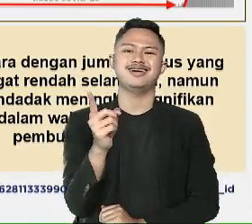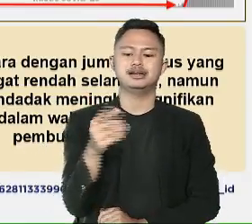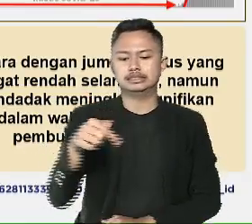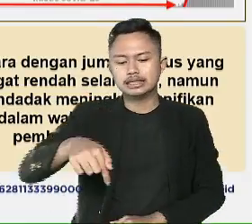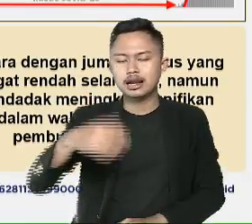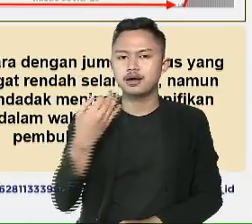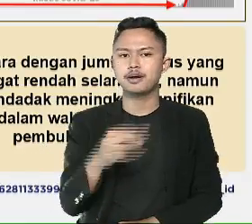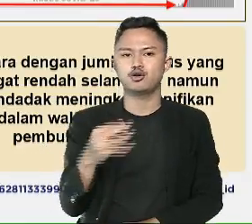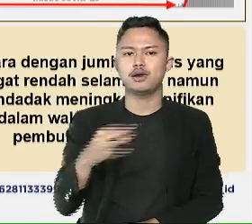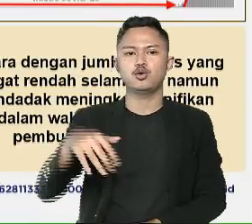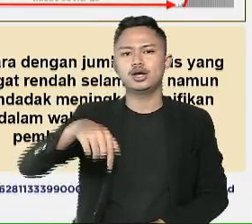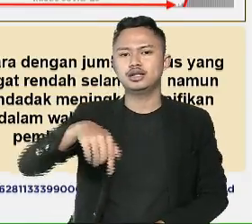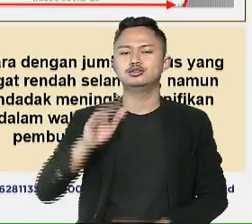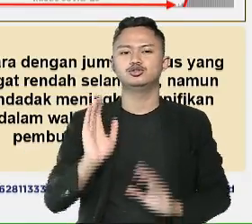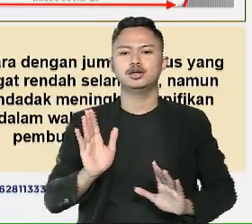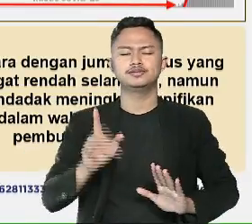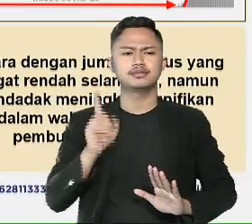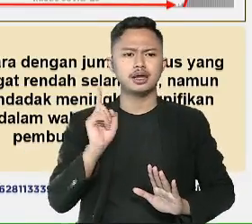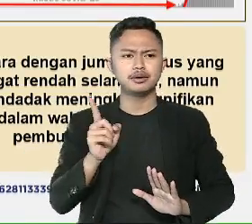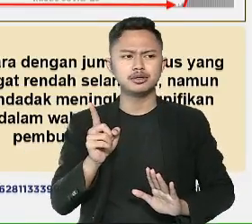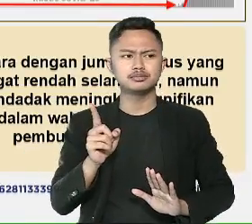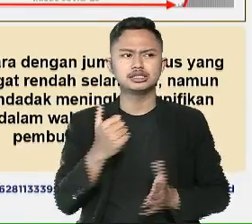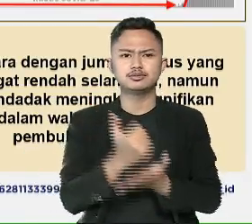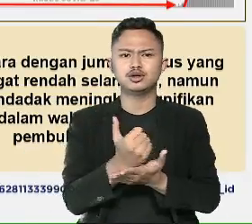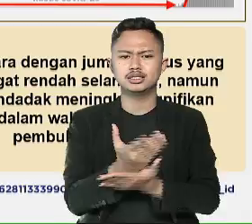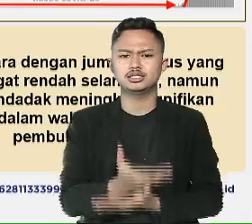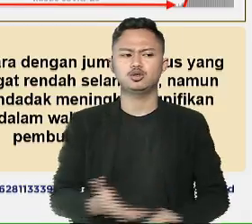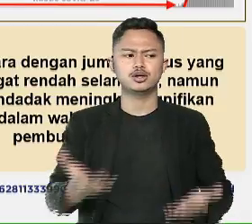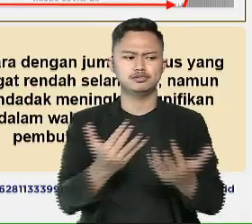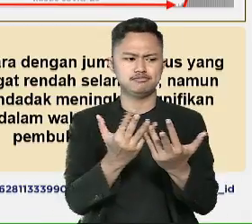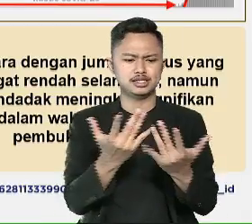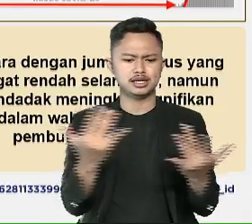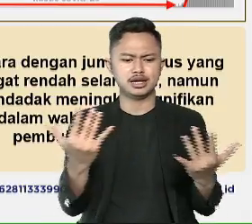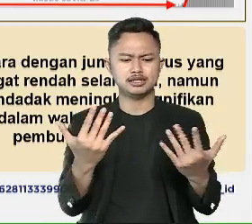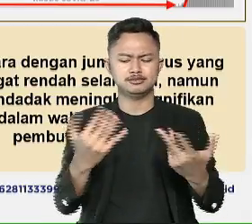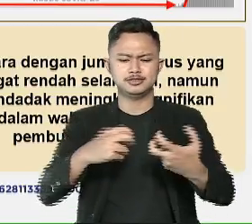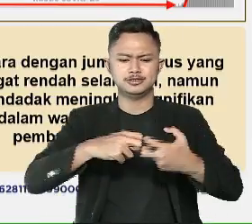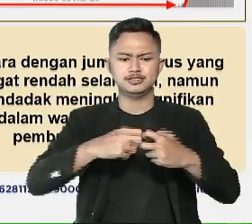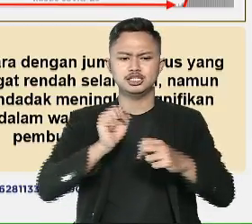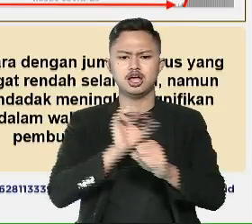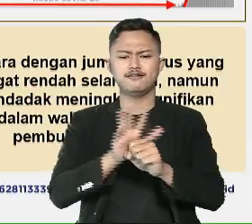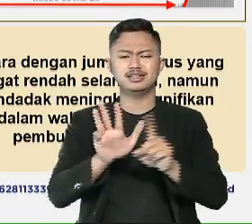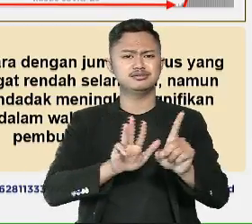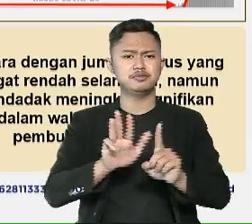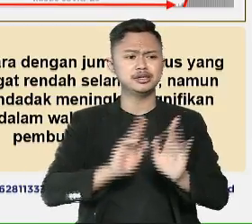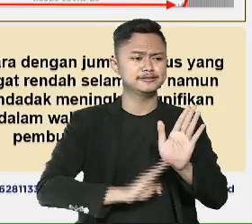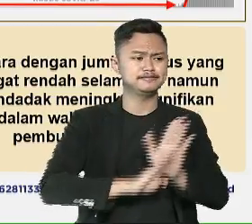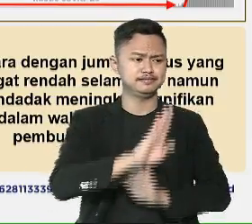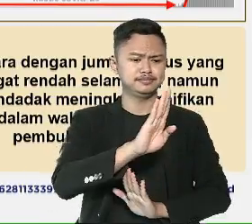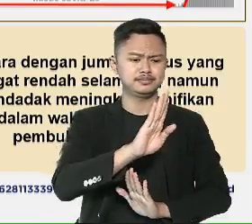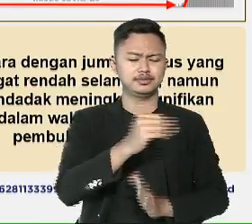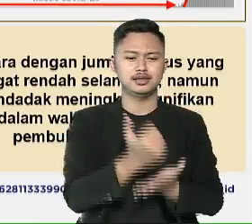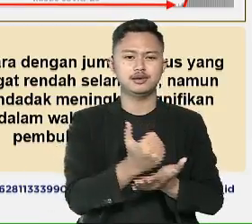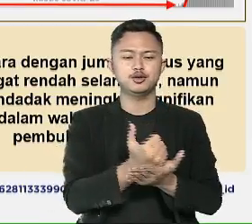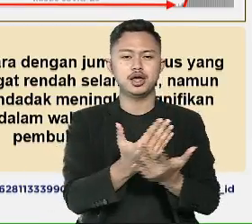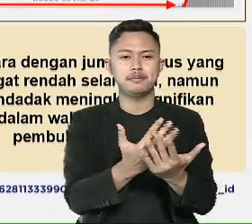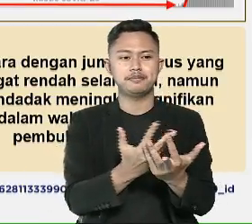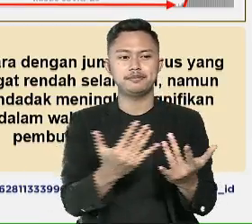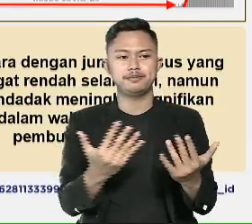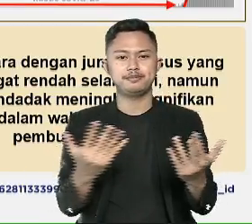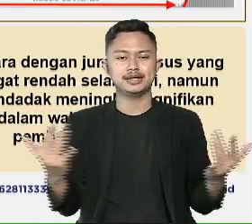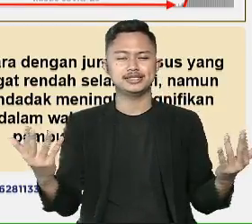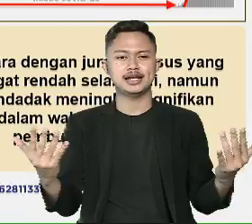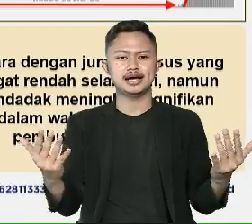ini. Padahal, dengan tingginya warga yang telah terkena COVID-19, seharusnya imunitas di tengah masyarakat